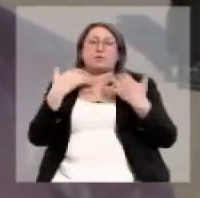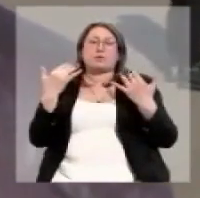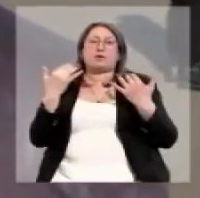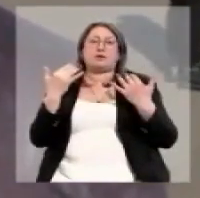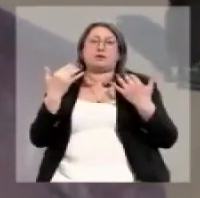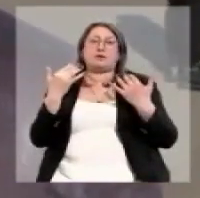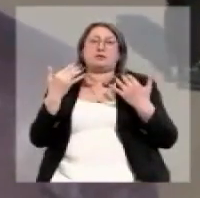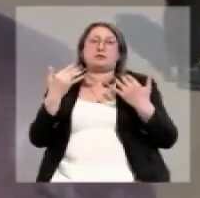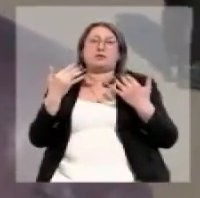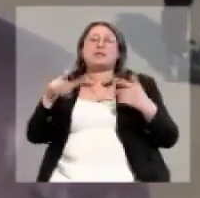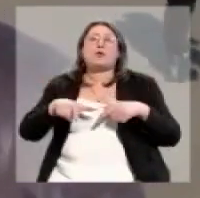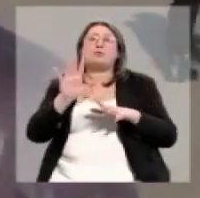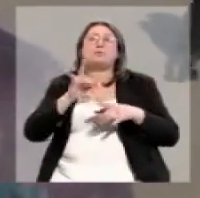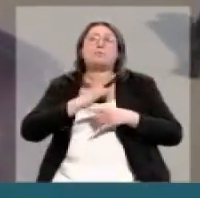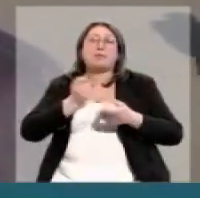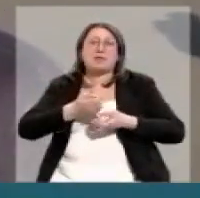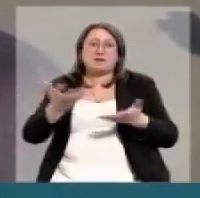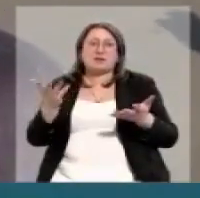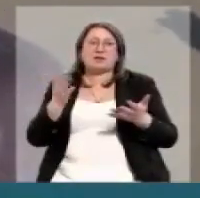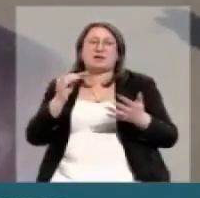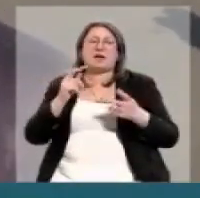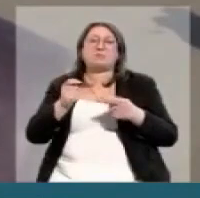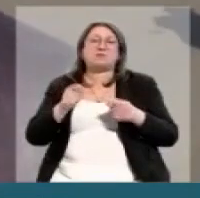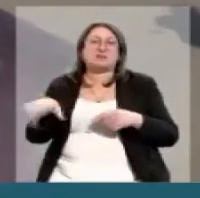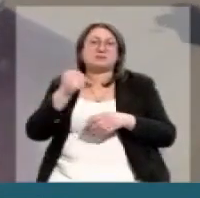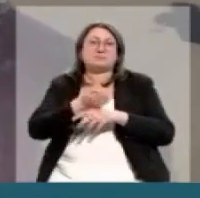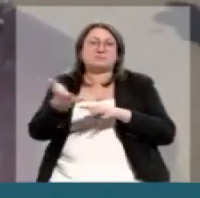әкімдер ұйымдастырып жатыр екен жәрмеңке.